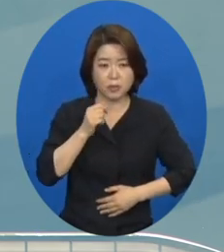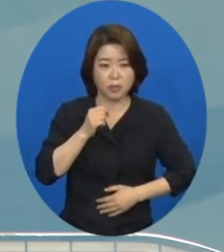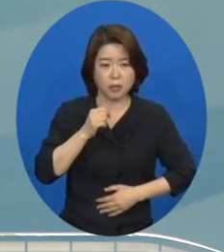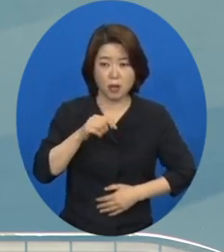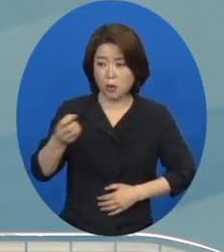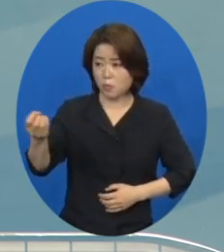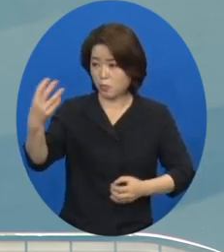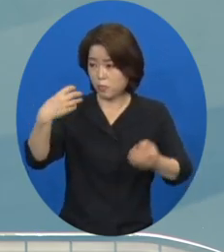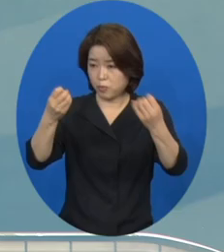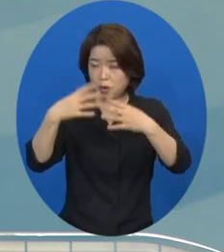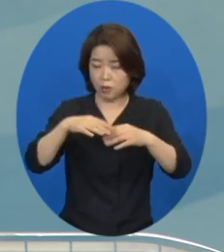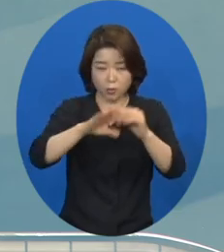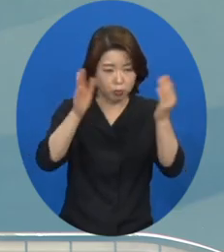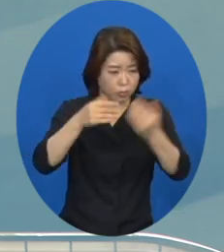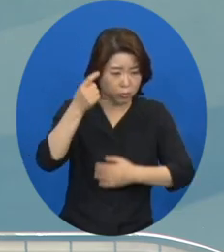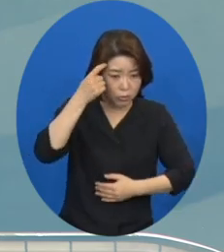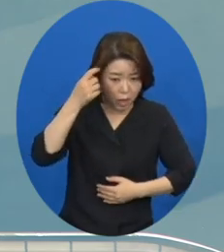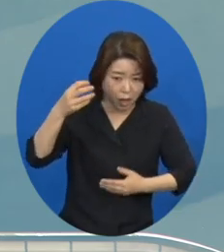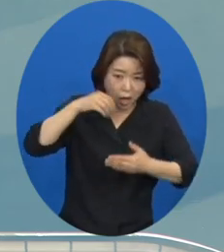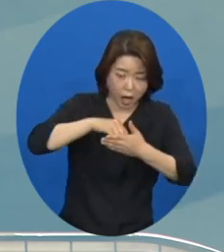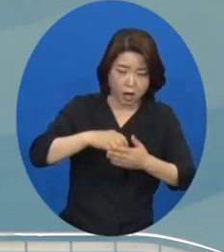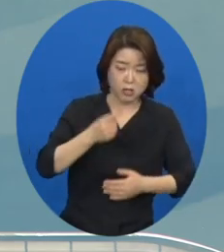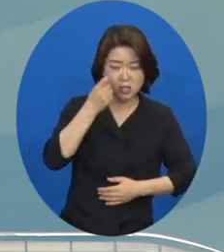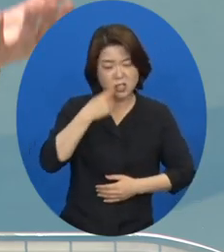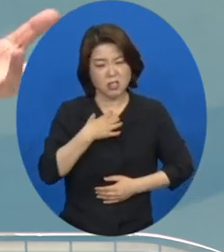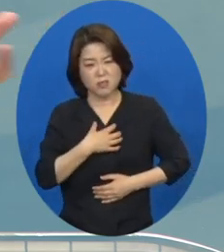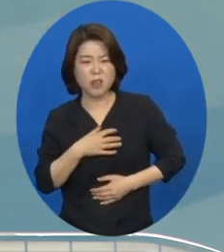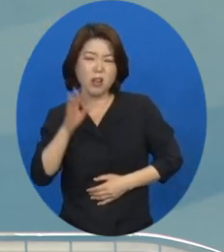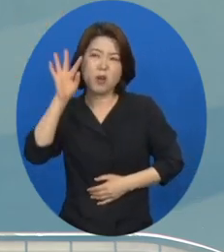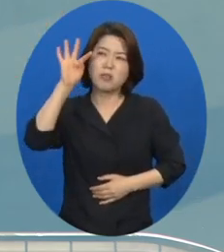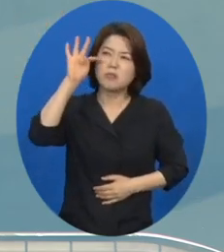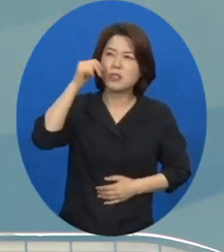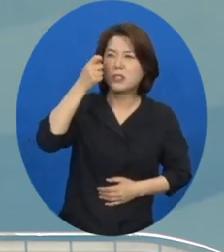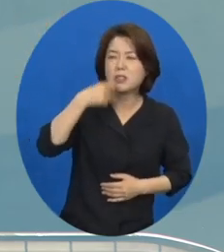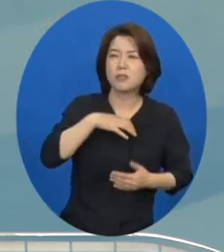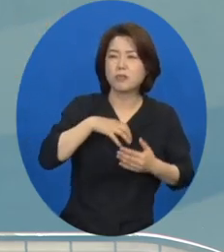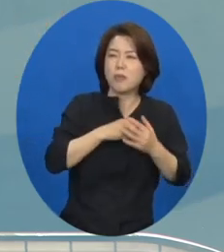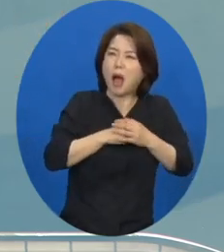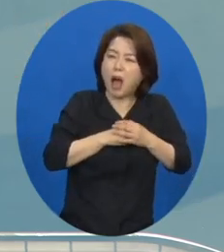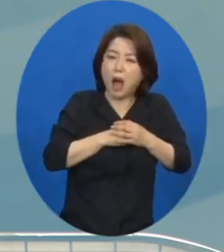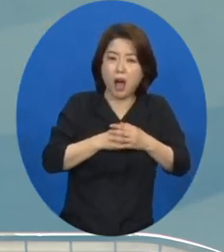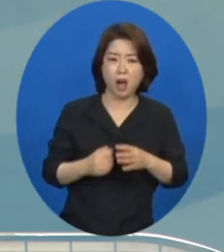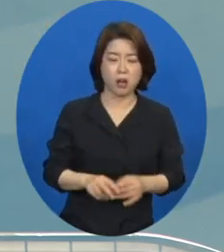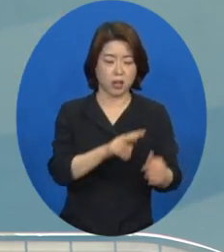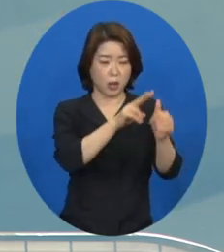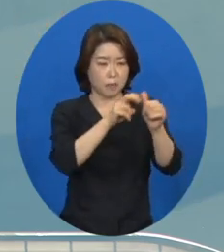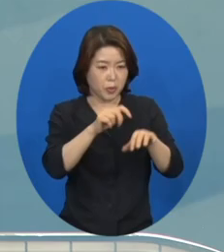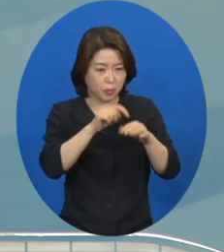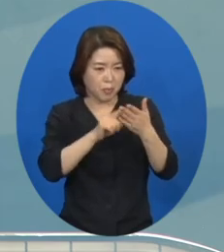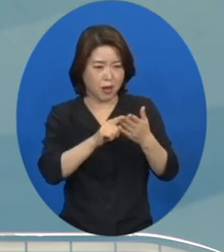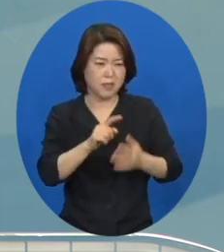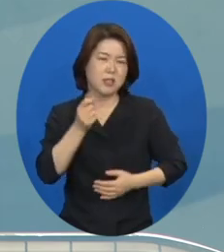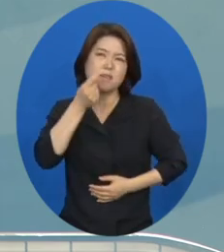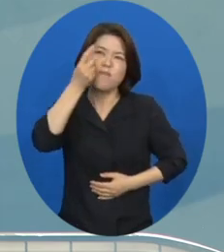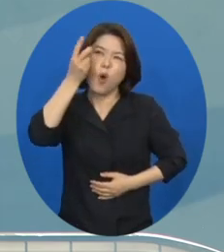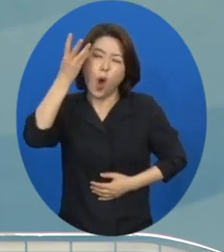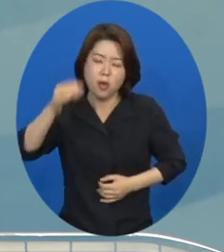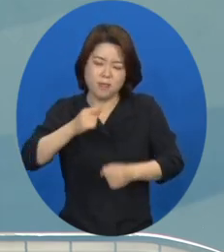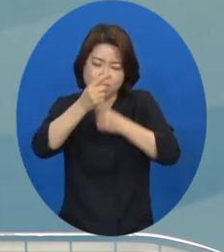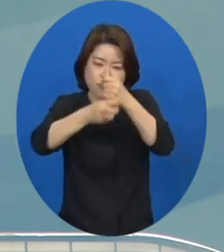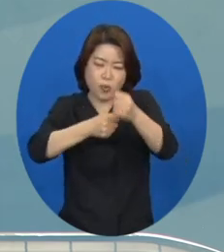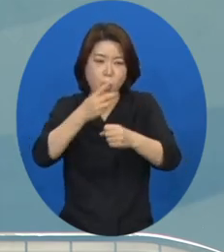받아들이고 한 번 막 슬픈 마음이 들면이나 며칠씩 슬픈 마음을 그냥 품고 미운 마음 있으면 몇 달씩 몇